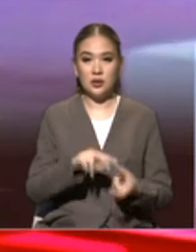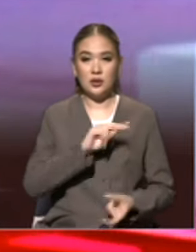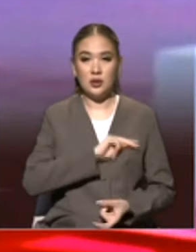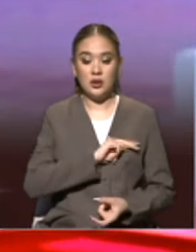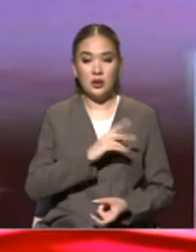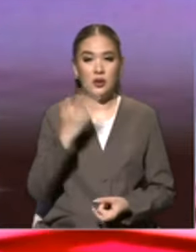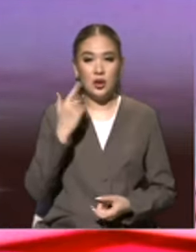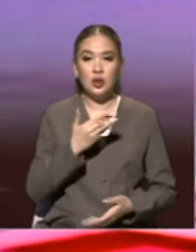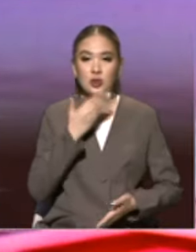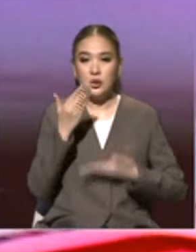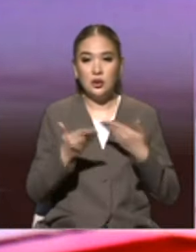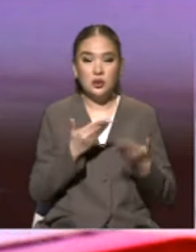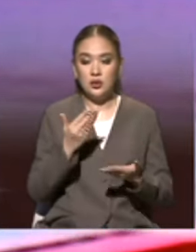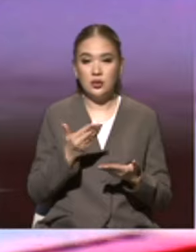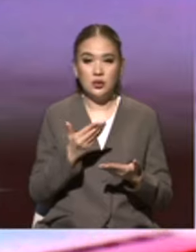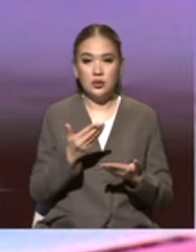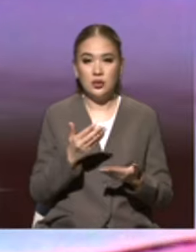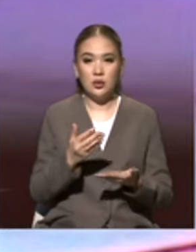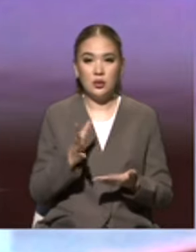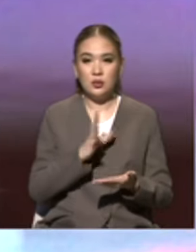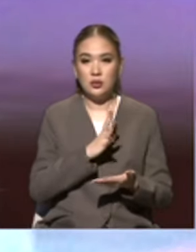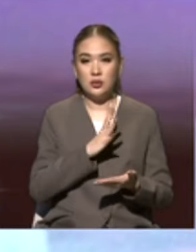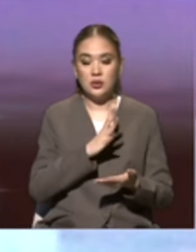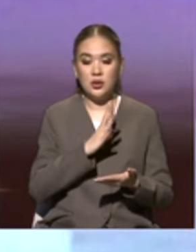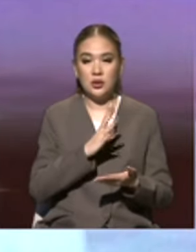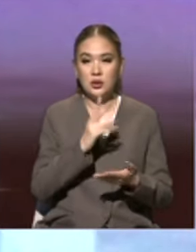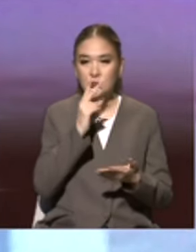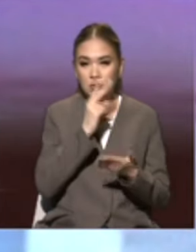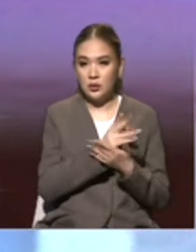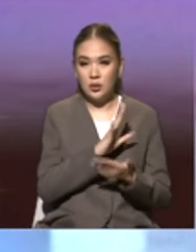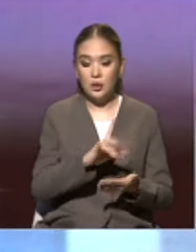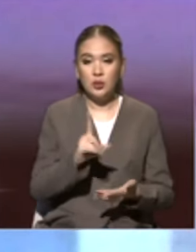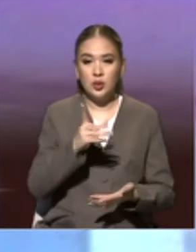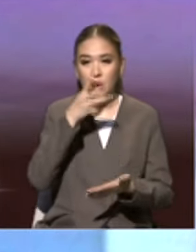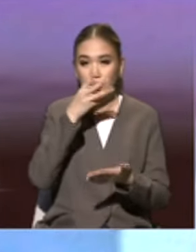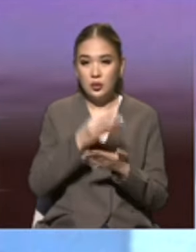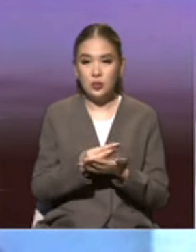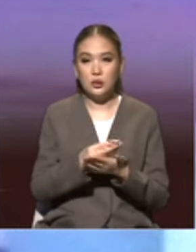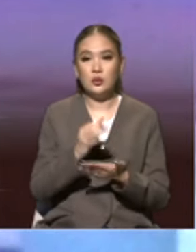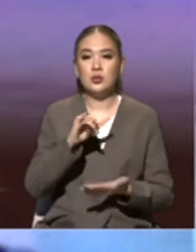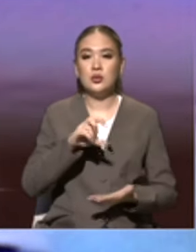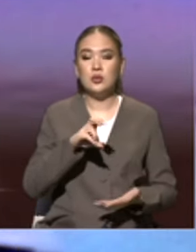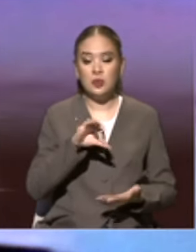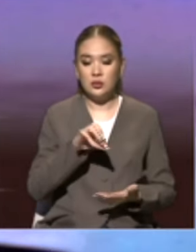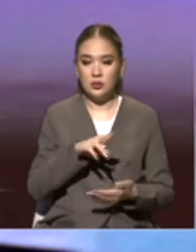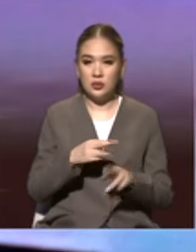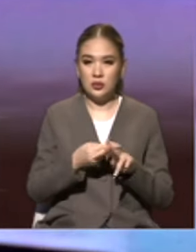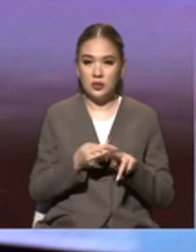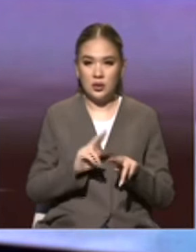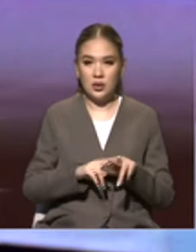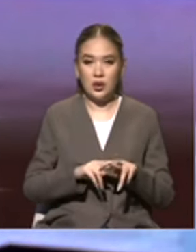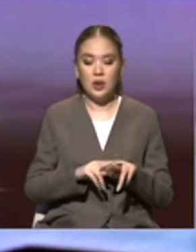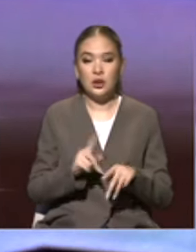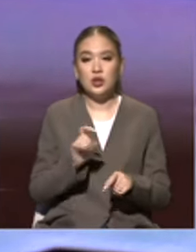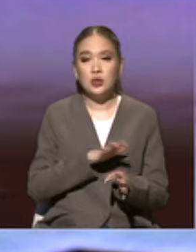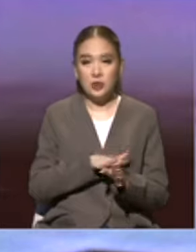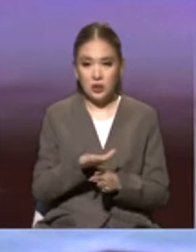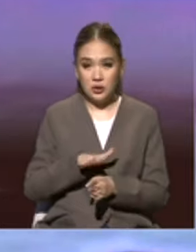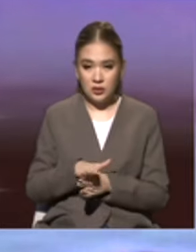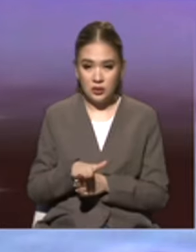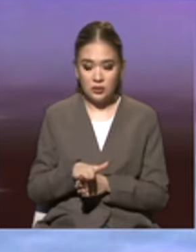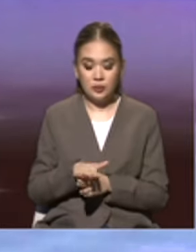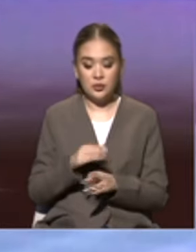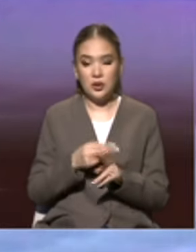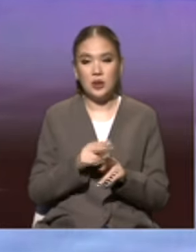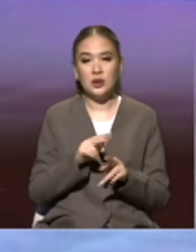біздің сұраныстарымыз вообще қаралмай қалады көп жағдайда. Ол өздерінің условияларын диктовать етеді де, соның төңірегінде осылай жасасаң істейміз,